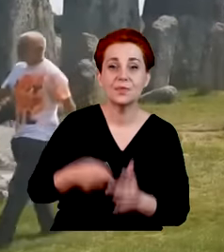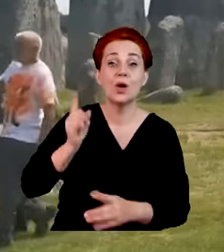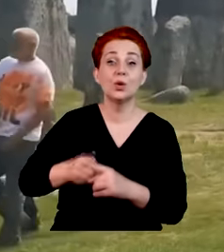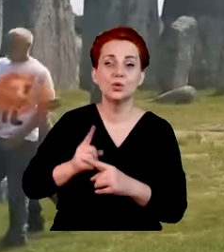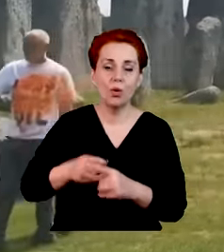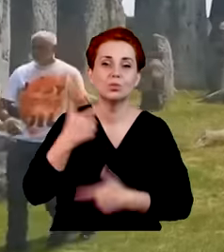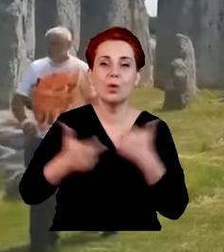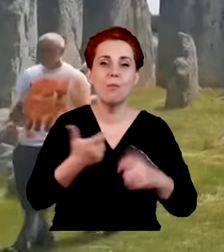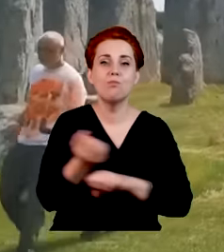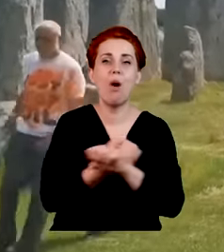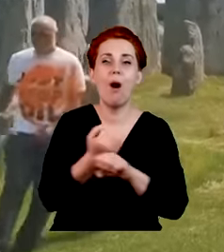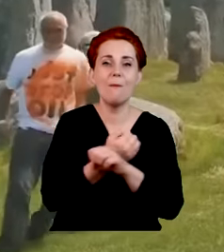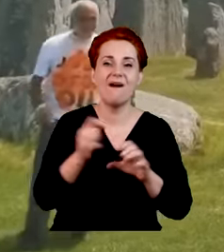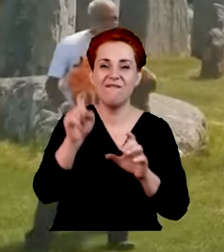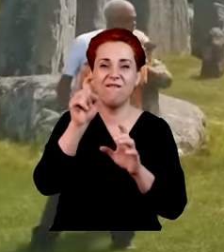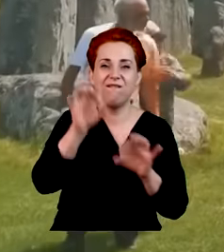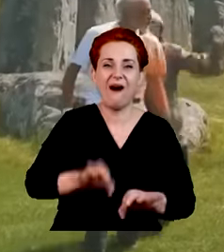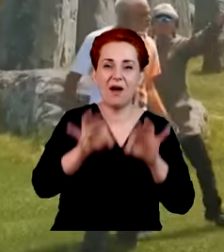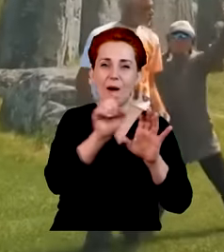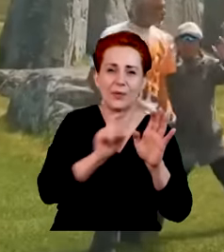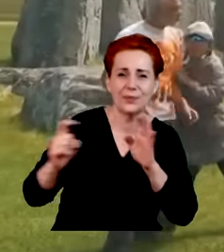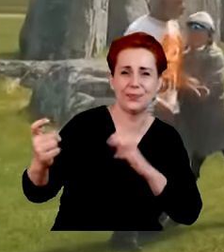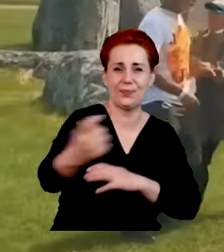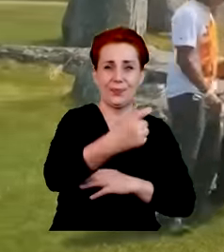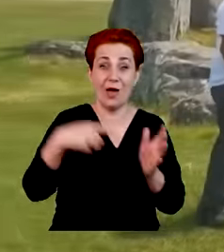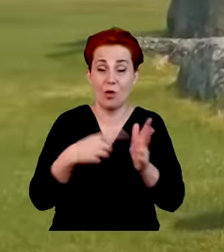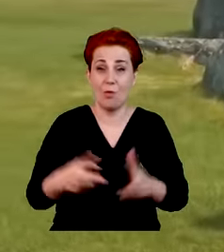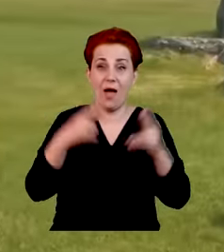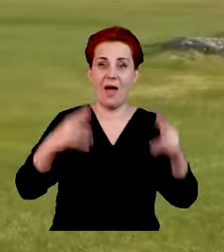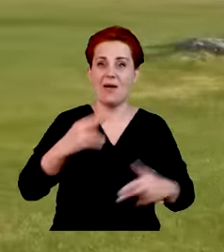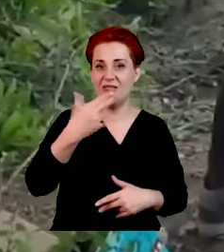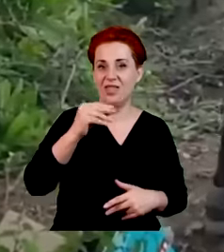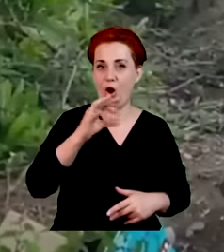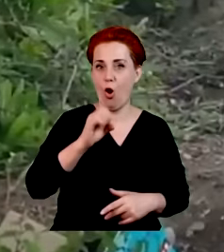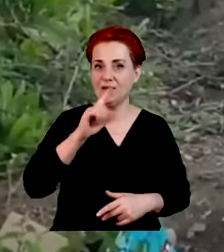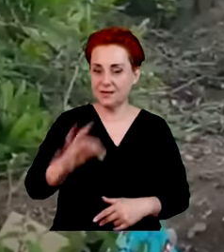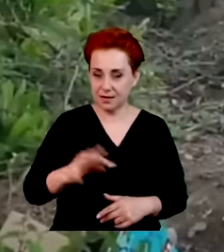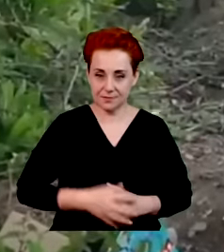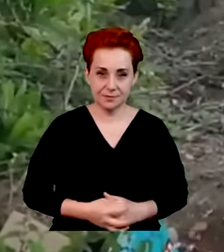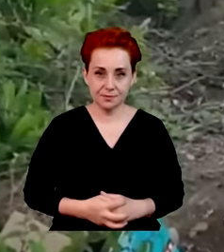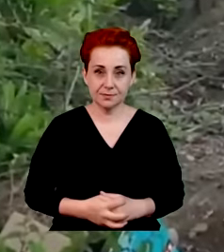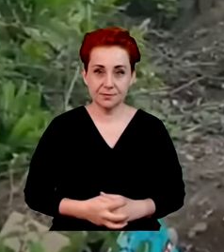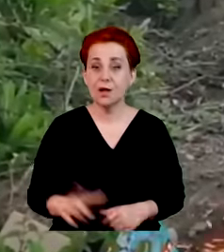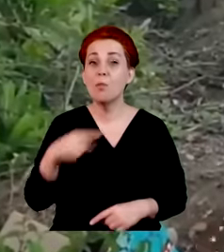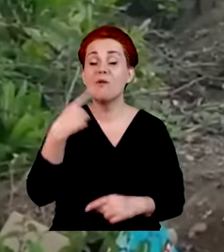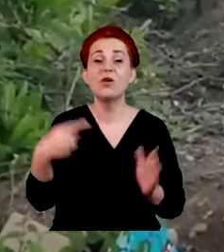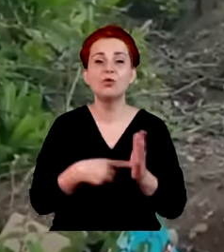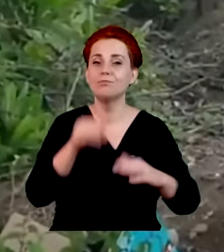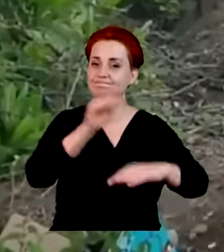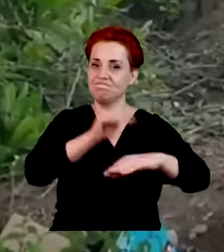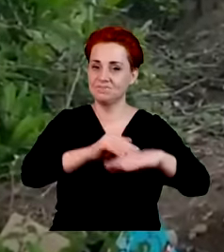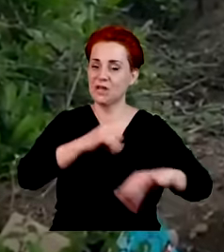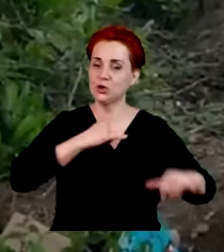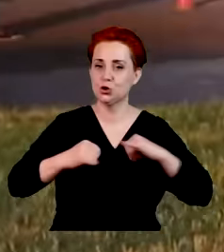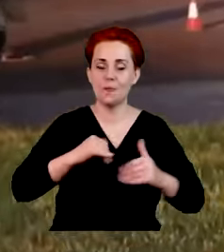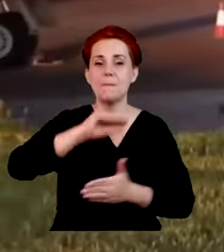pomarańczową farbą pomnik z epoki neolitu wpisany na listę UNESCO jak przekazali to Apel do rządu od podpisanie